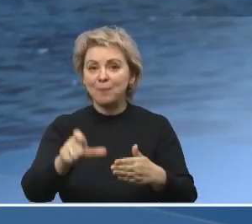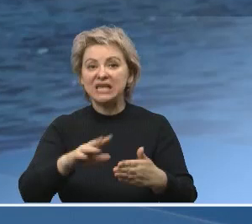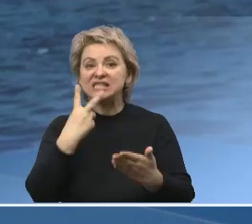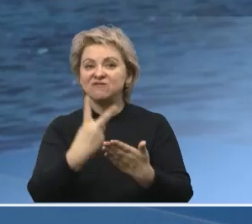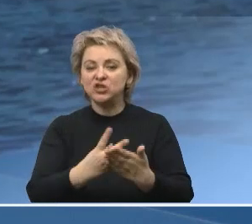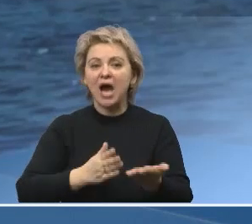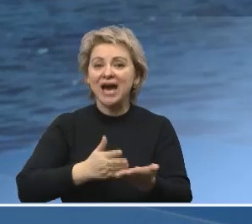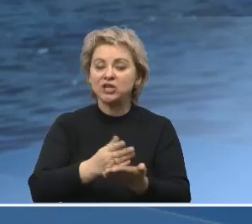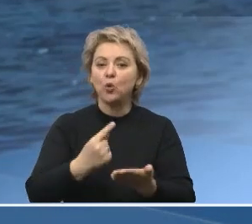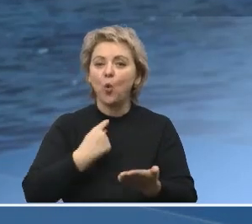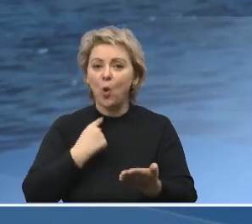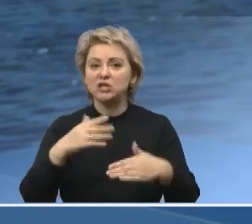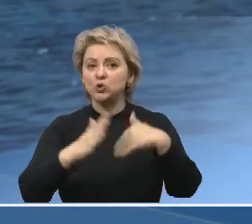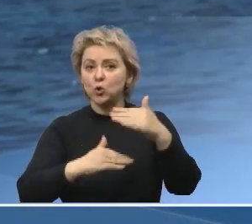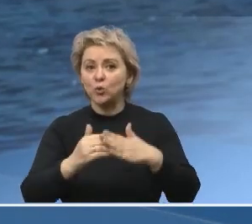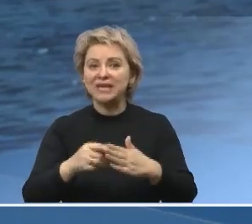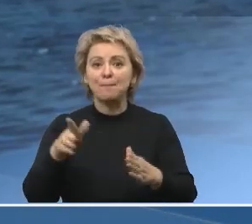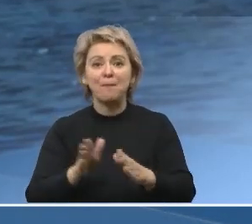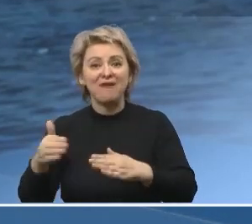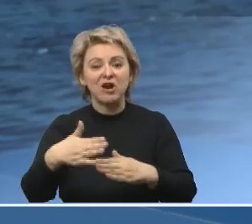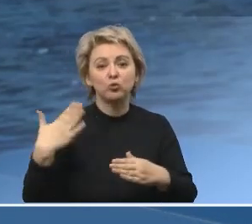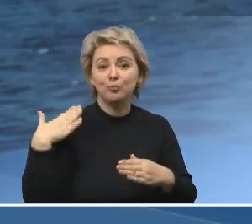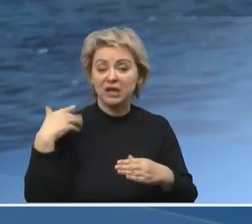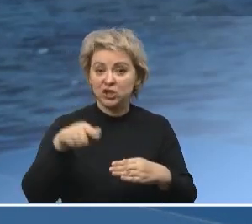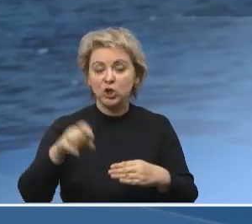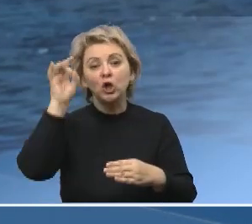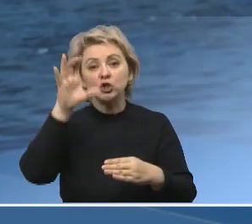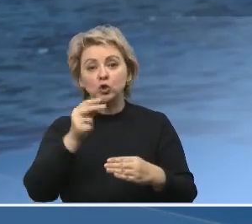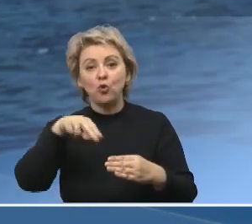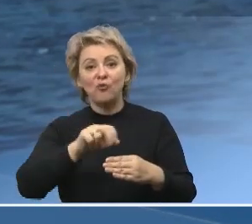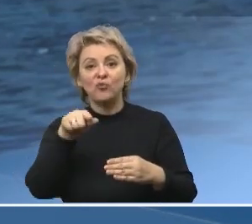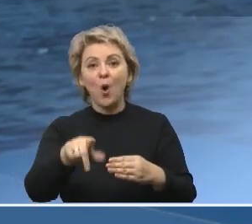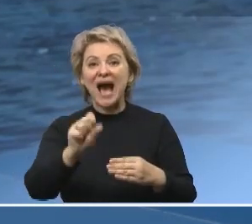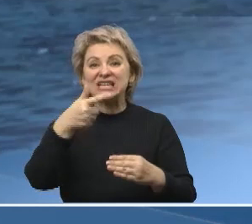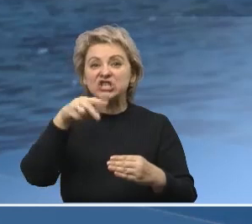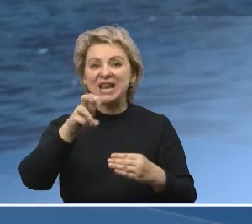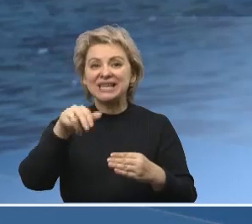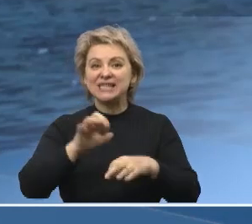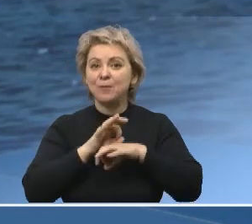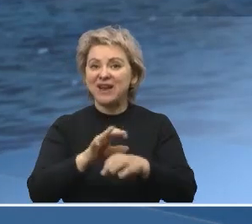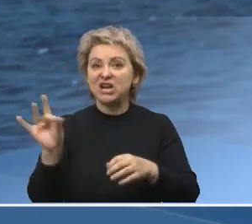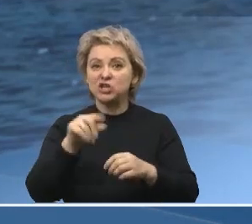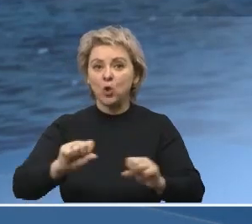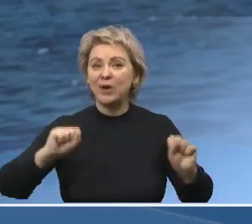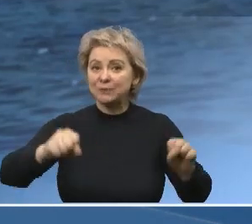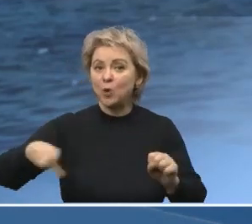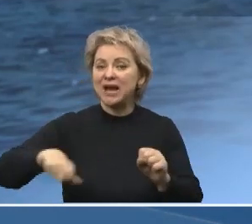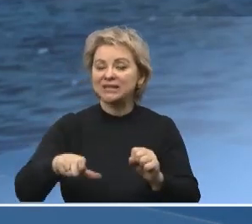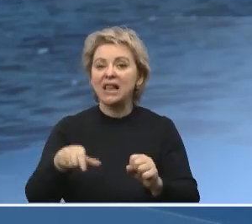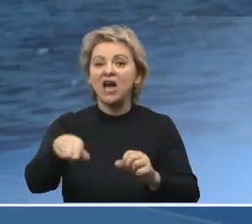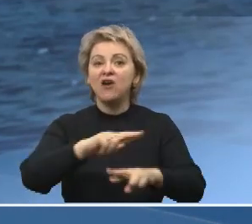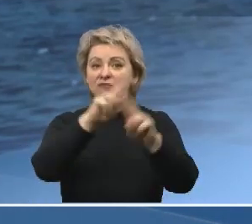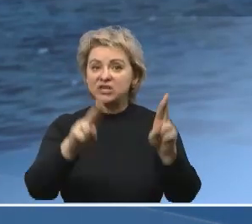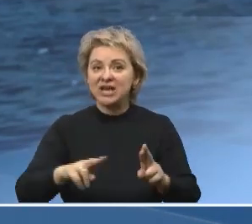виду, ориентируясь на голос, руки и малейший поворот плеч. Чемпионат ЮФО по аджилити провела на ростовском грибном канале